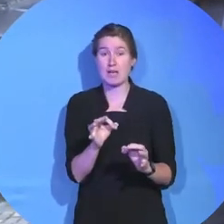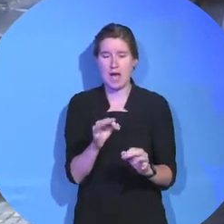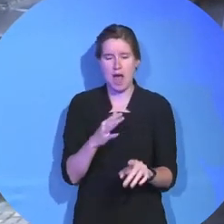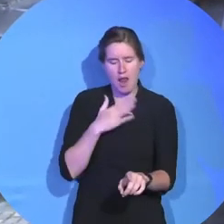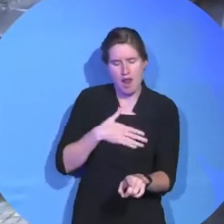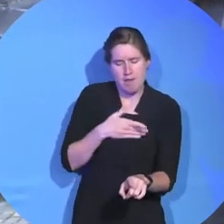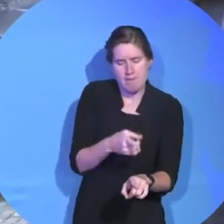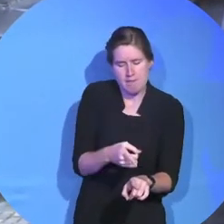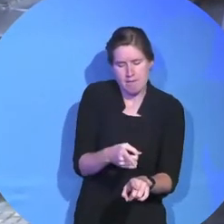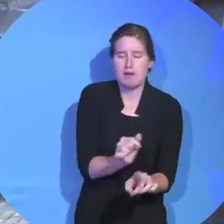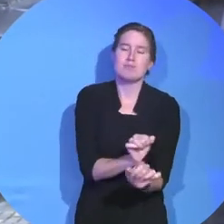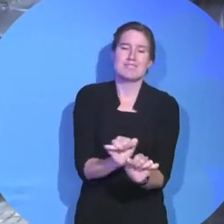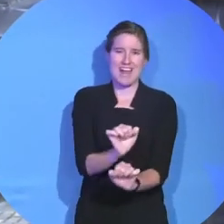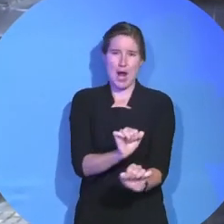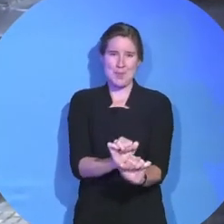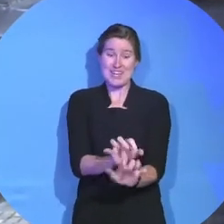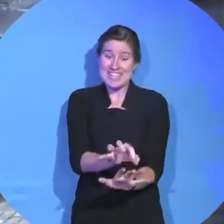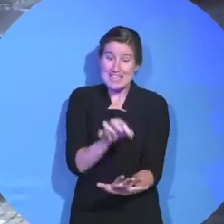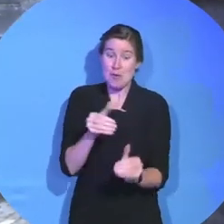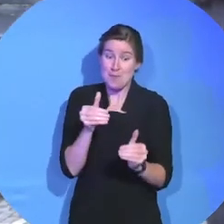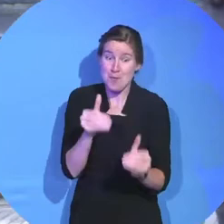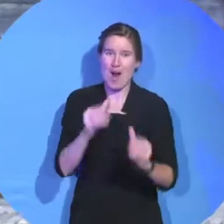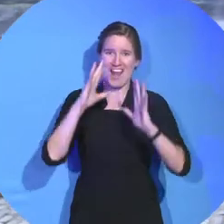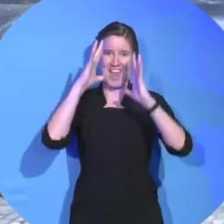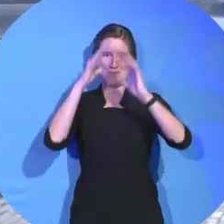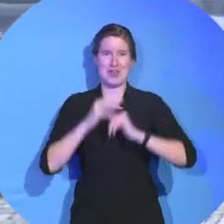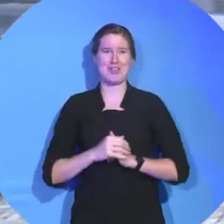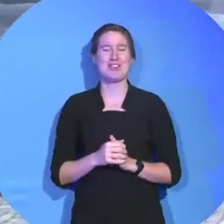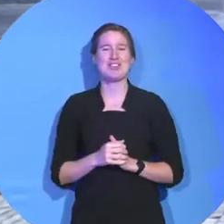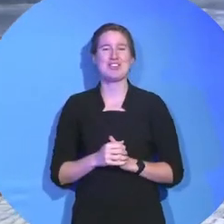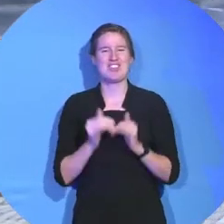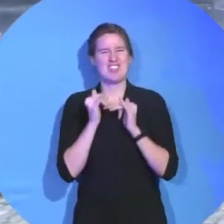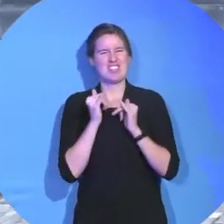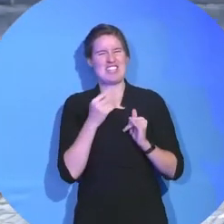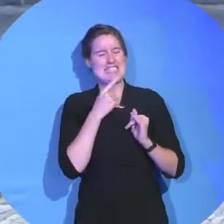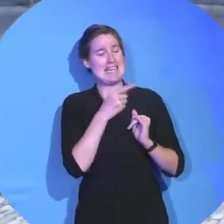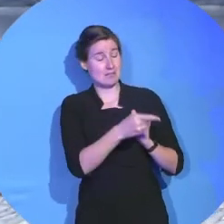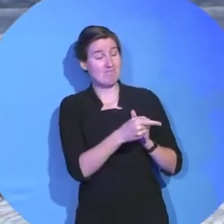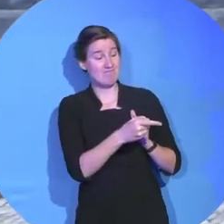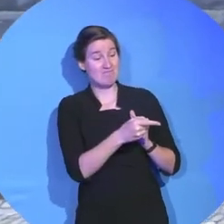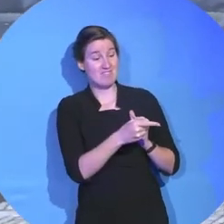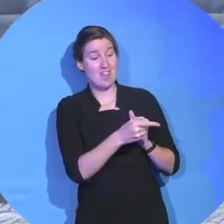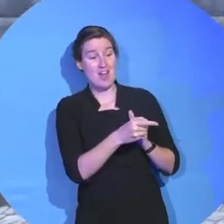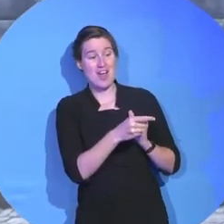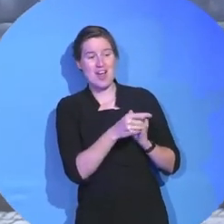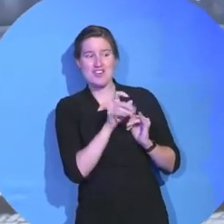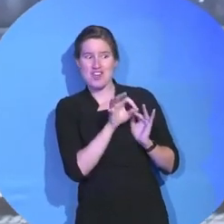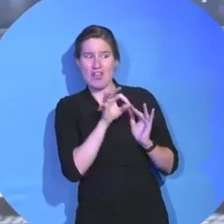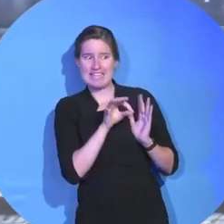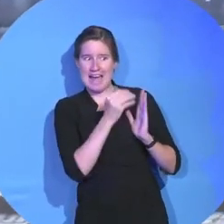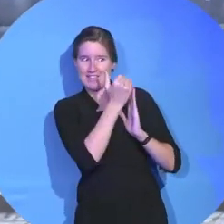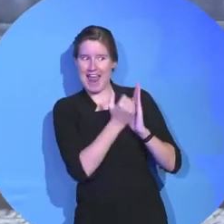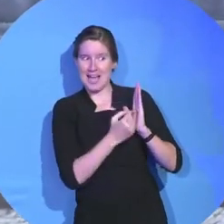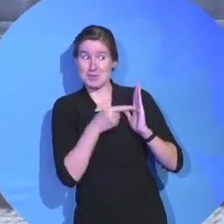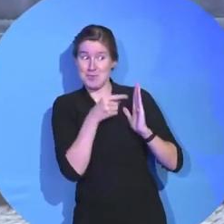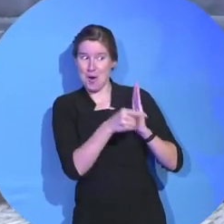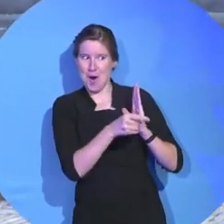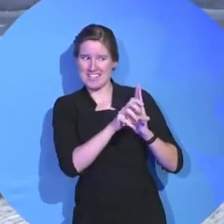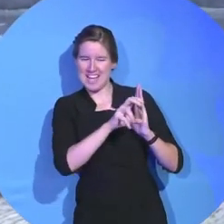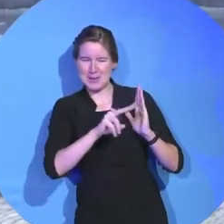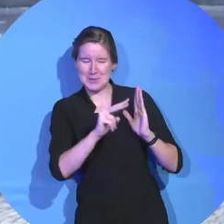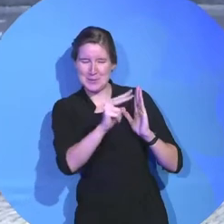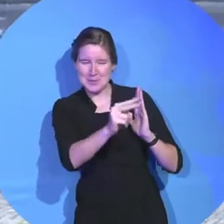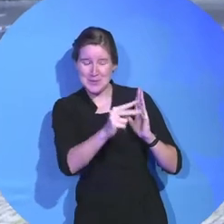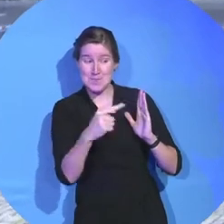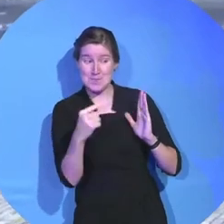leven. Meneer Seder, zoals ik zei, u staat op de kandidatenlijst van de ChristenUnie. De campagne daarvoor is begonnen. We gaan in maart volgend jaar beleven we wel eens naar